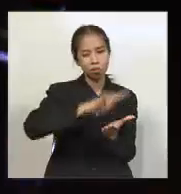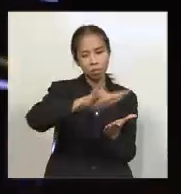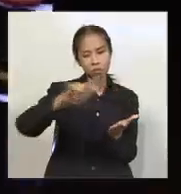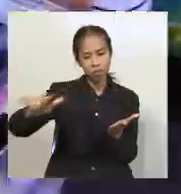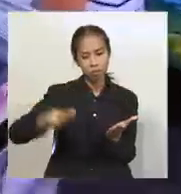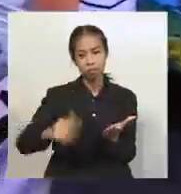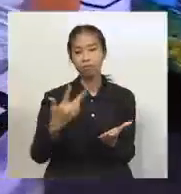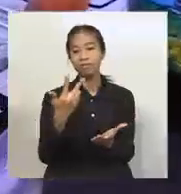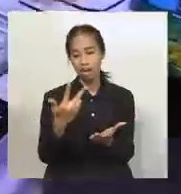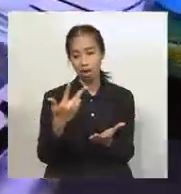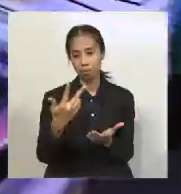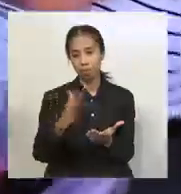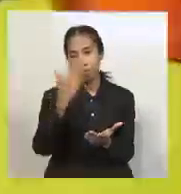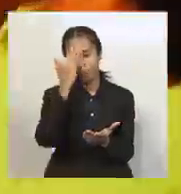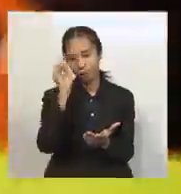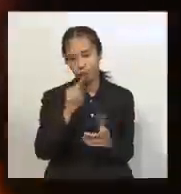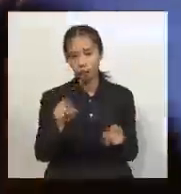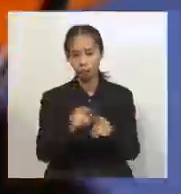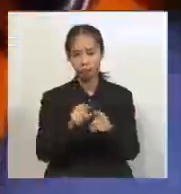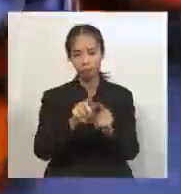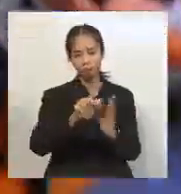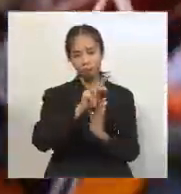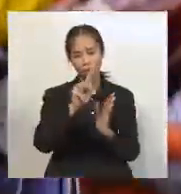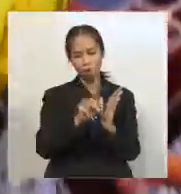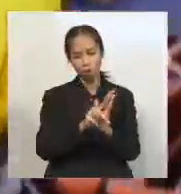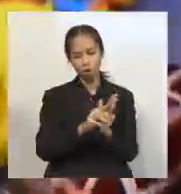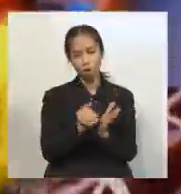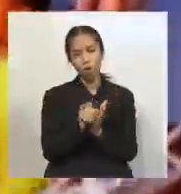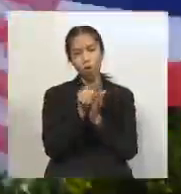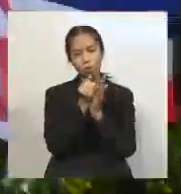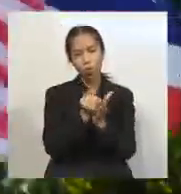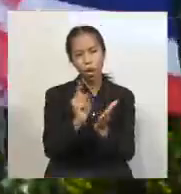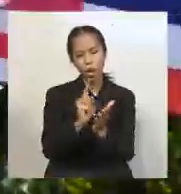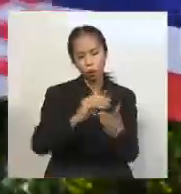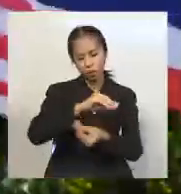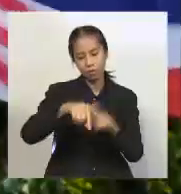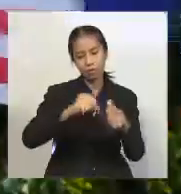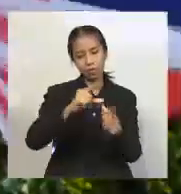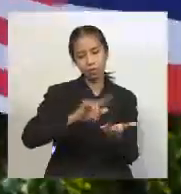ประเทศเป็นการผ่อนปรนกฎระเบียบเพื่อเอื้อให้เป็นการกระตุ้นเศรษฐกิจค่ะ